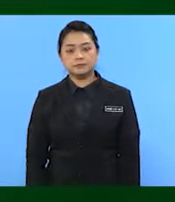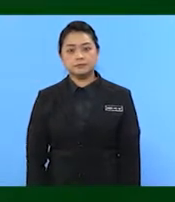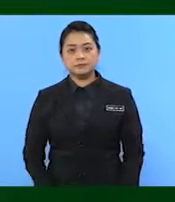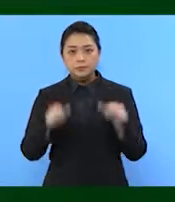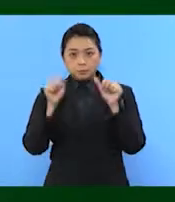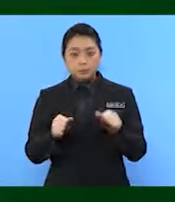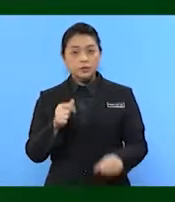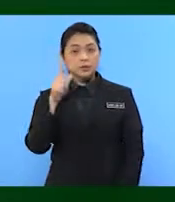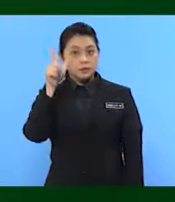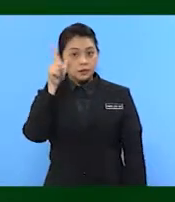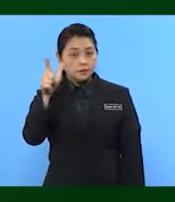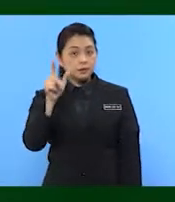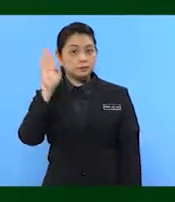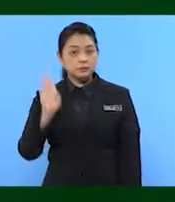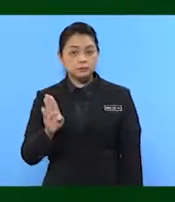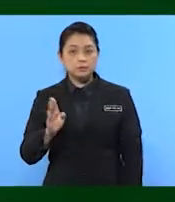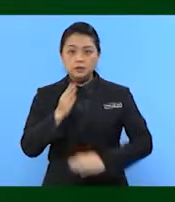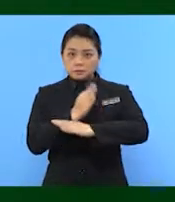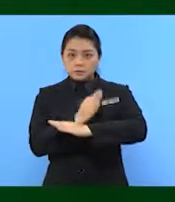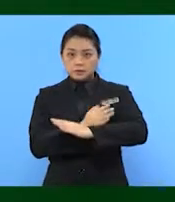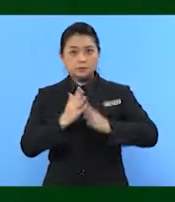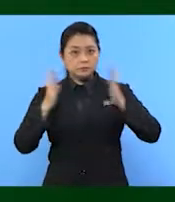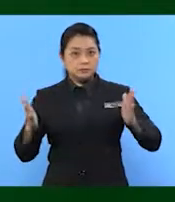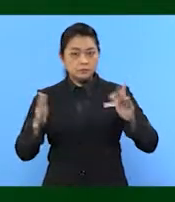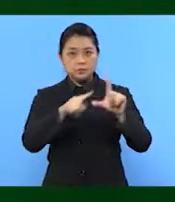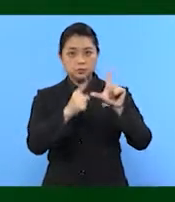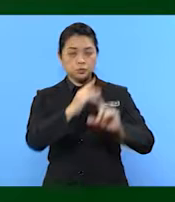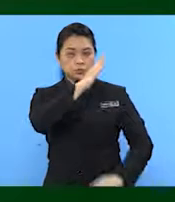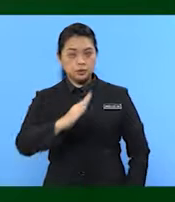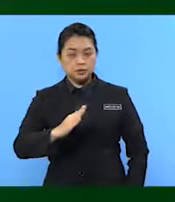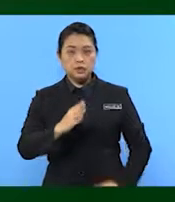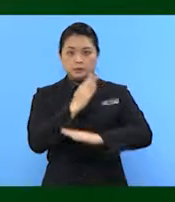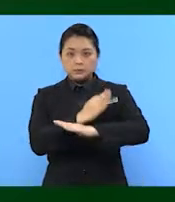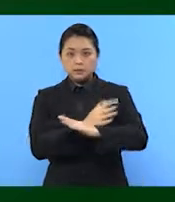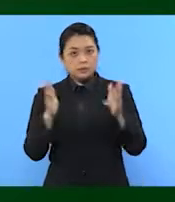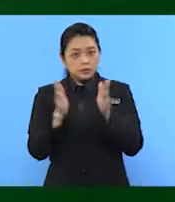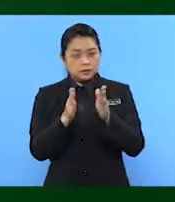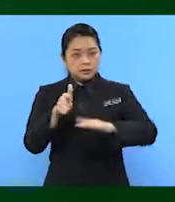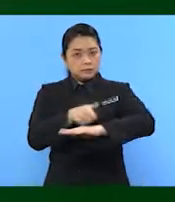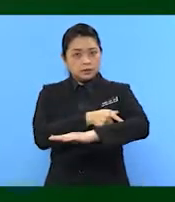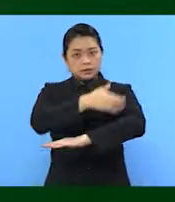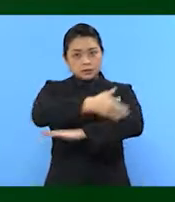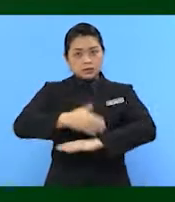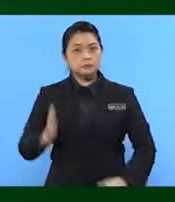boleh diperhatikan bahawa semakin besar sudut tirus, semakin mengecil panjang sisi